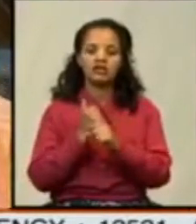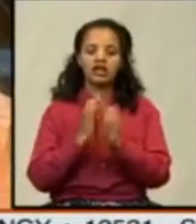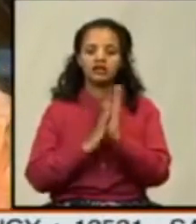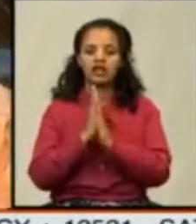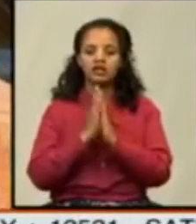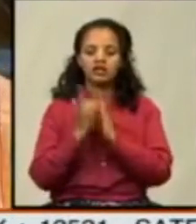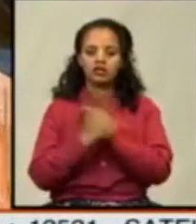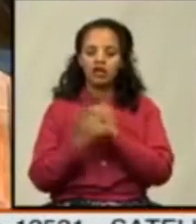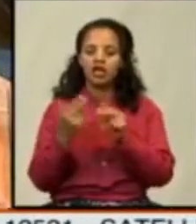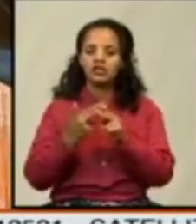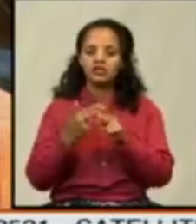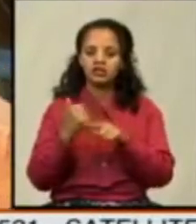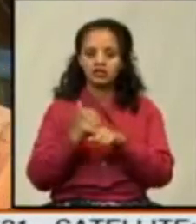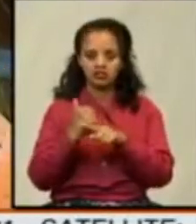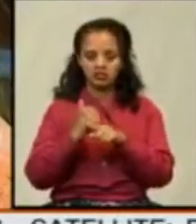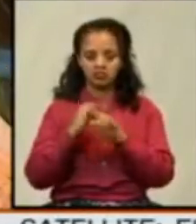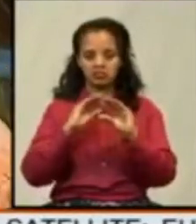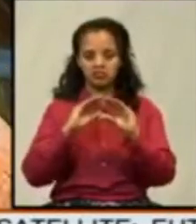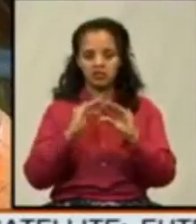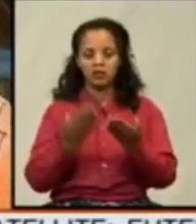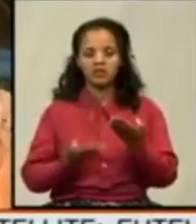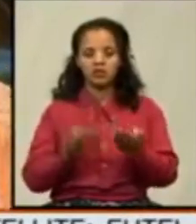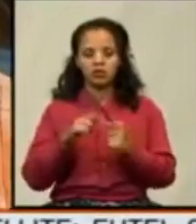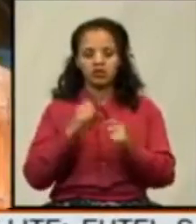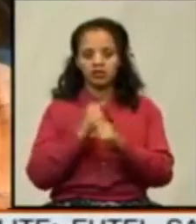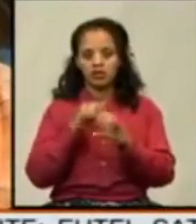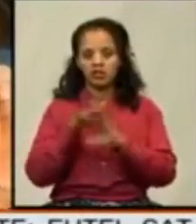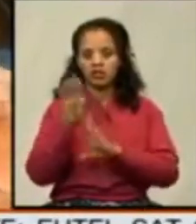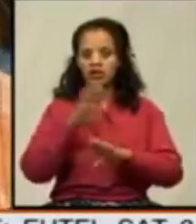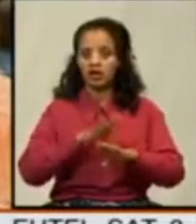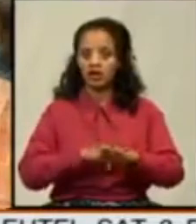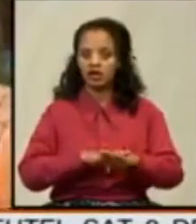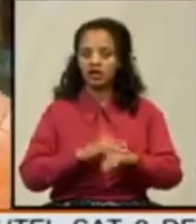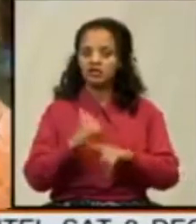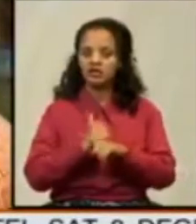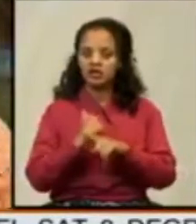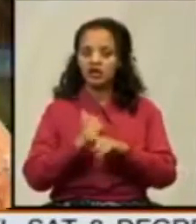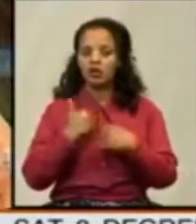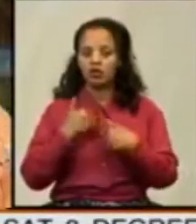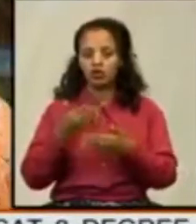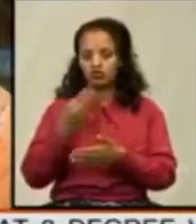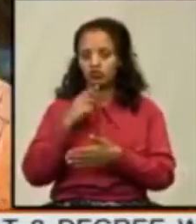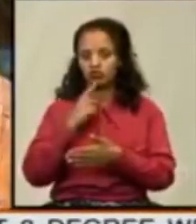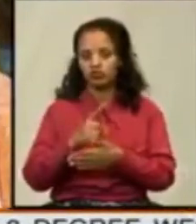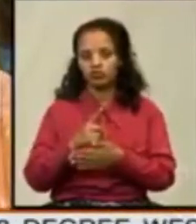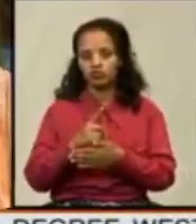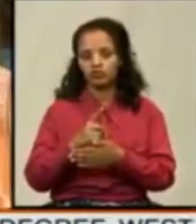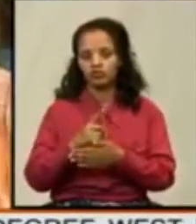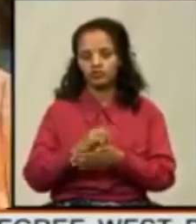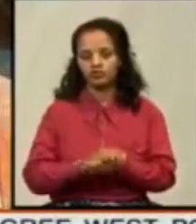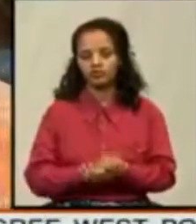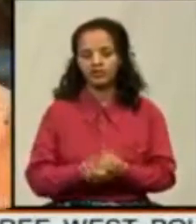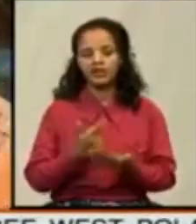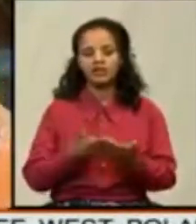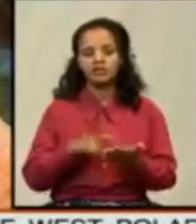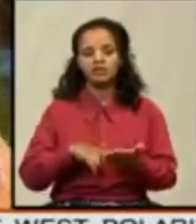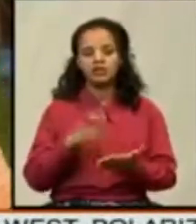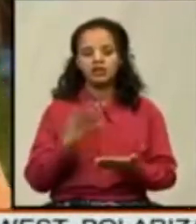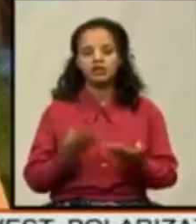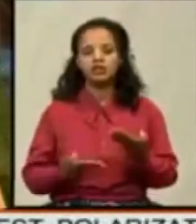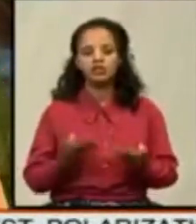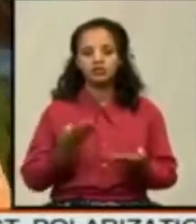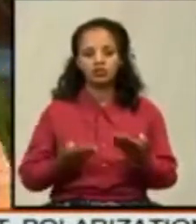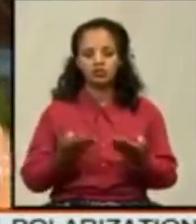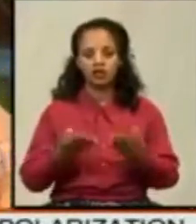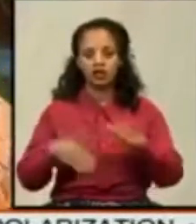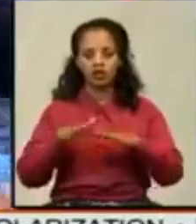ዜጎችን በአጫጭር ስልጠና አሰልጥነን መዝነን ወደ ስራ ማስገባት ላይ ስልጠናው እንዳለ ሆኖ ከዛ በመነሳት በምዘናው ላይ